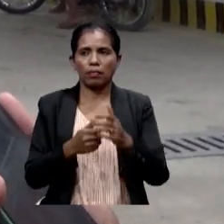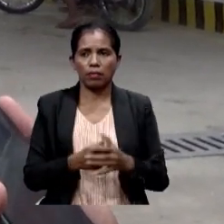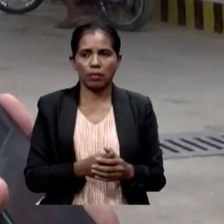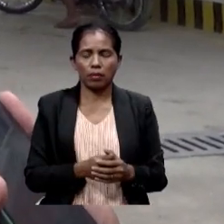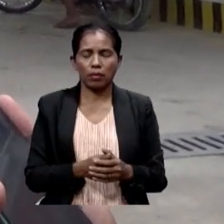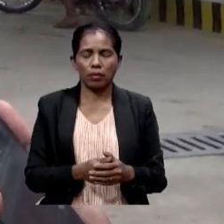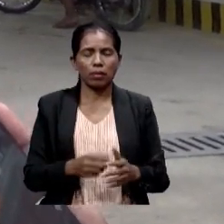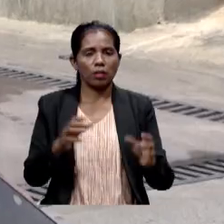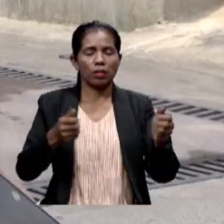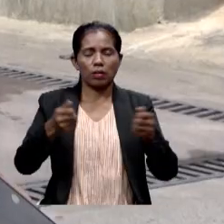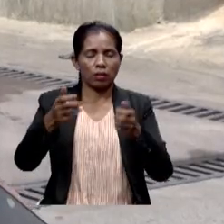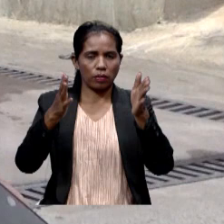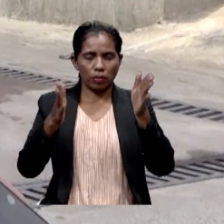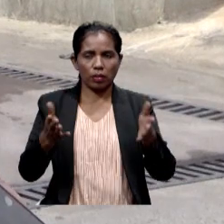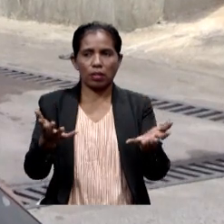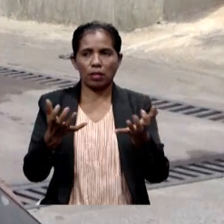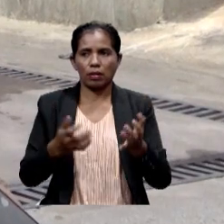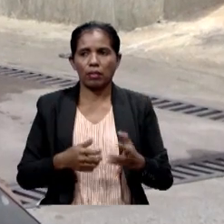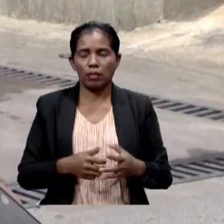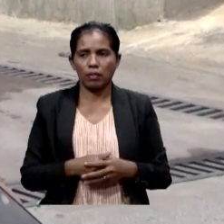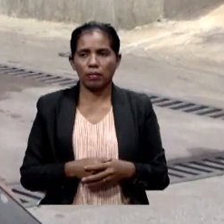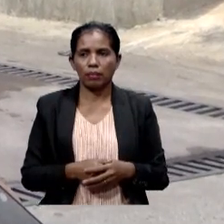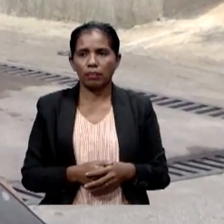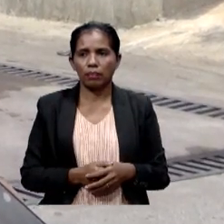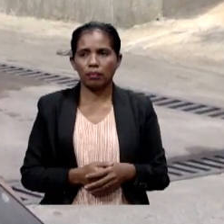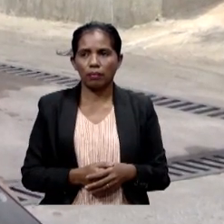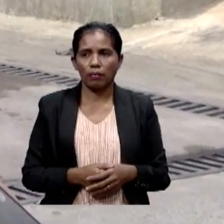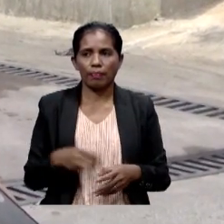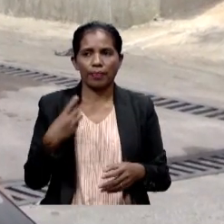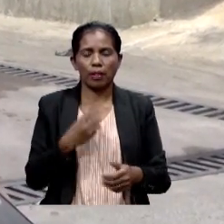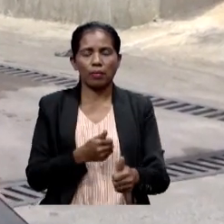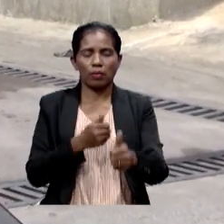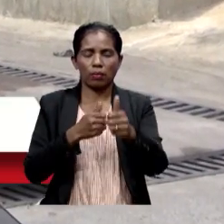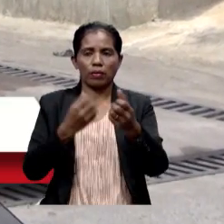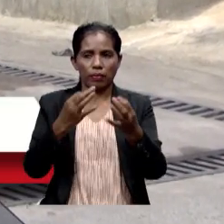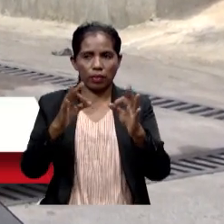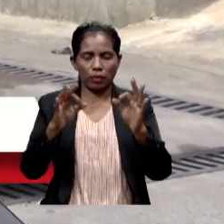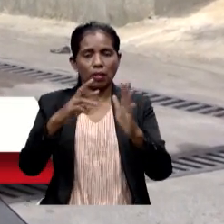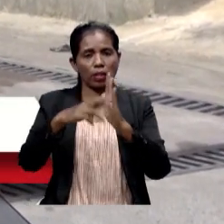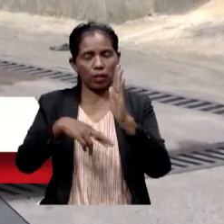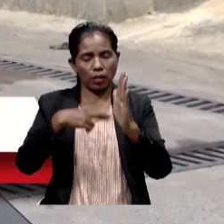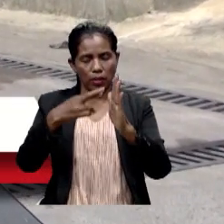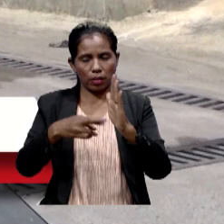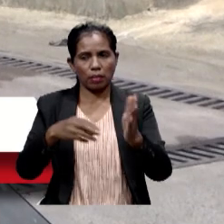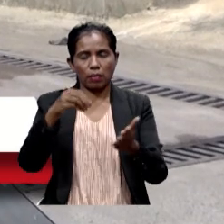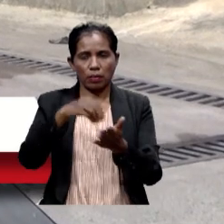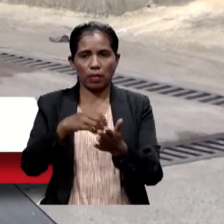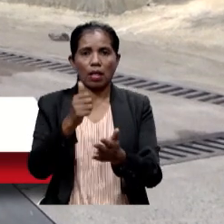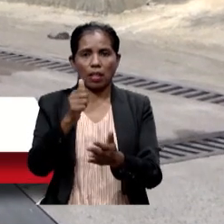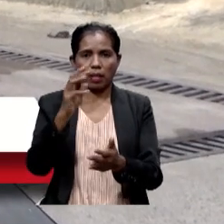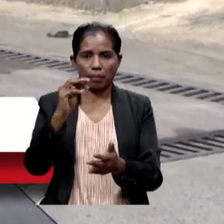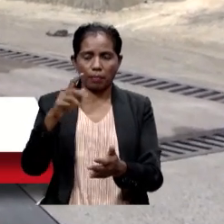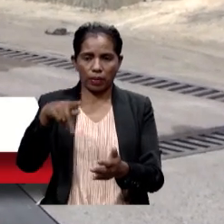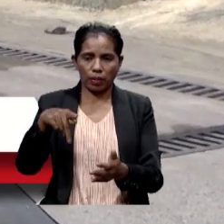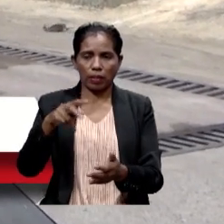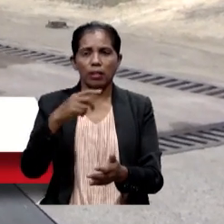mă la să ne hakar. Ea ne pe iha. Am eu cumprit cu tona. Care că e la